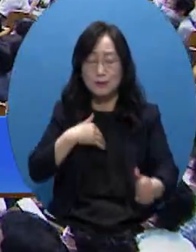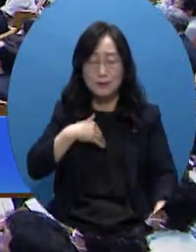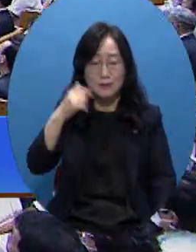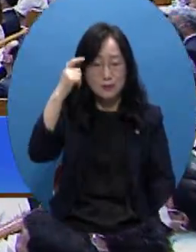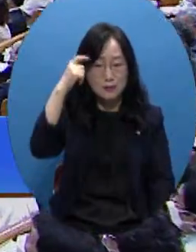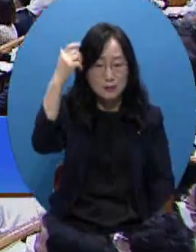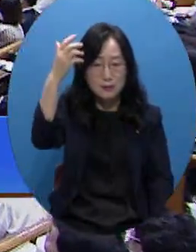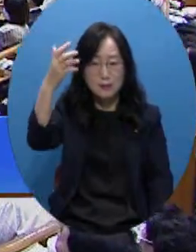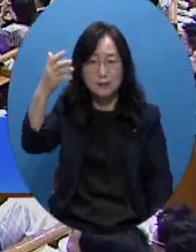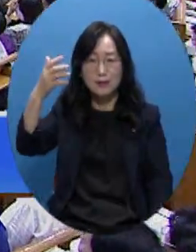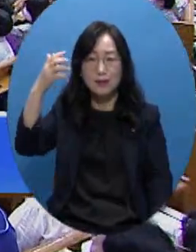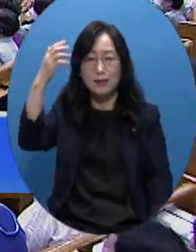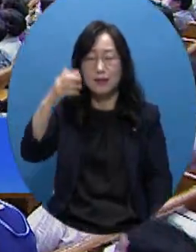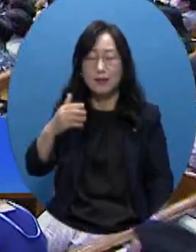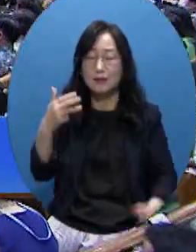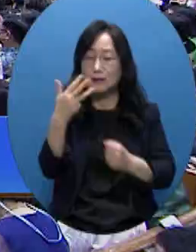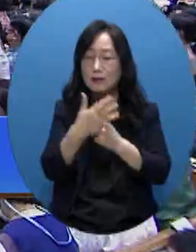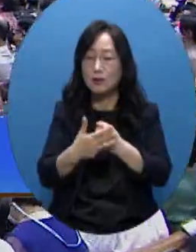영혼이